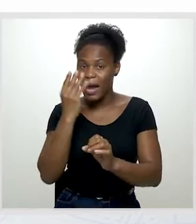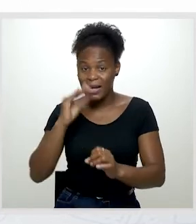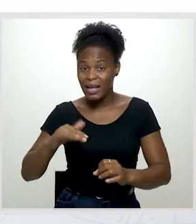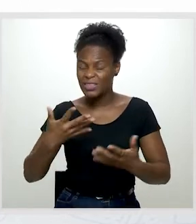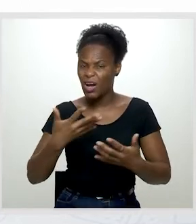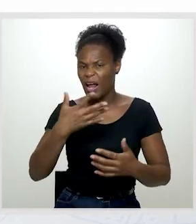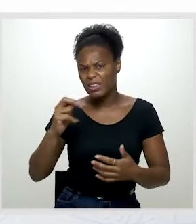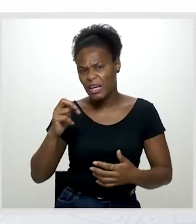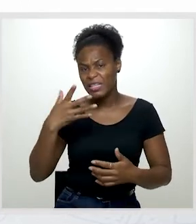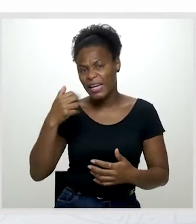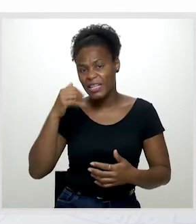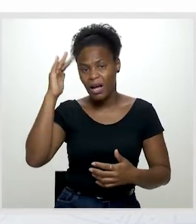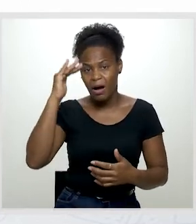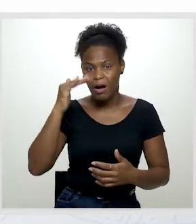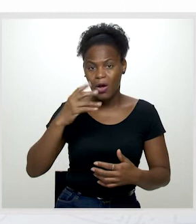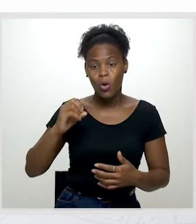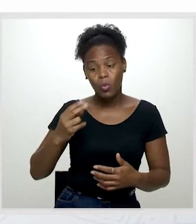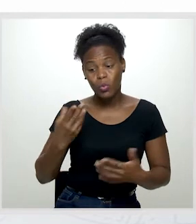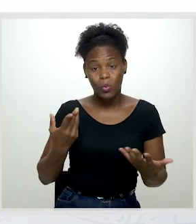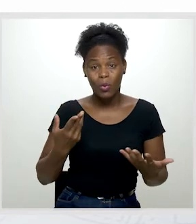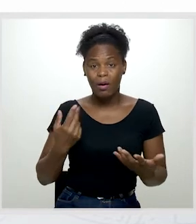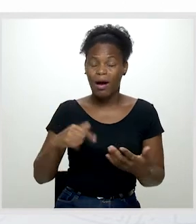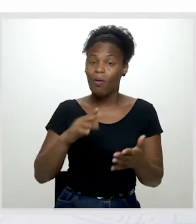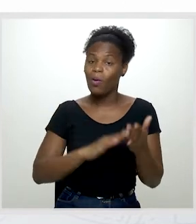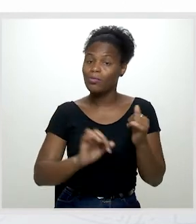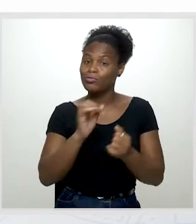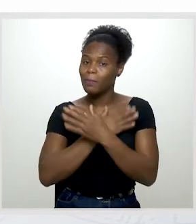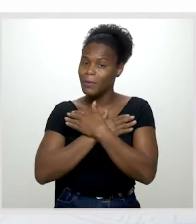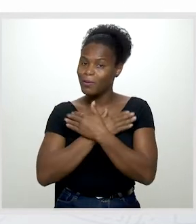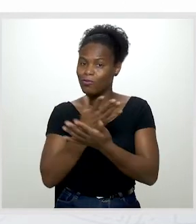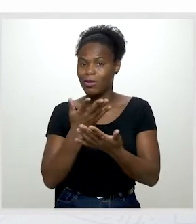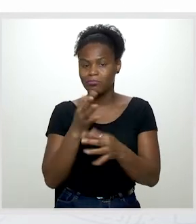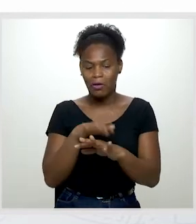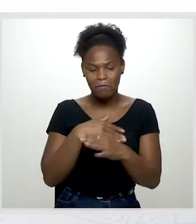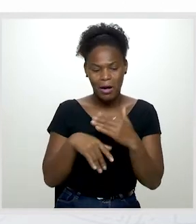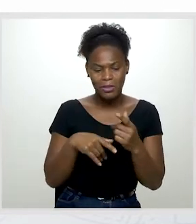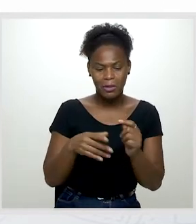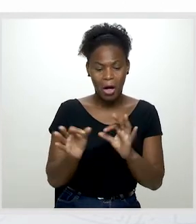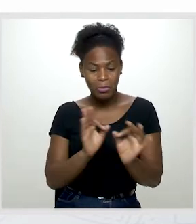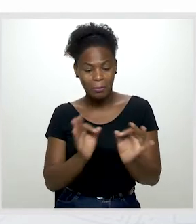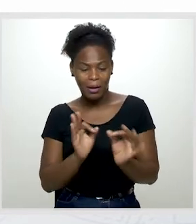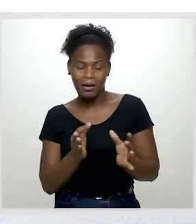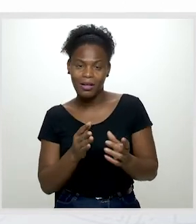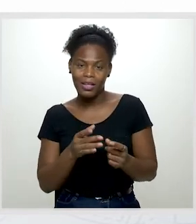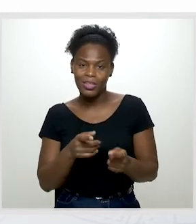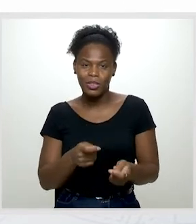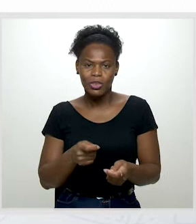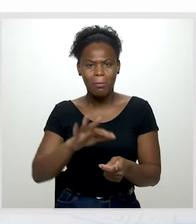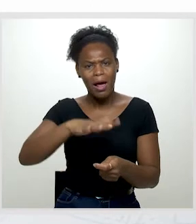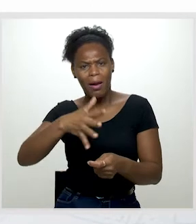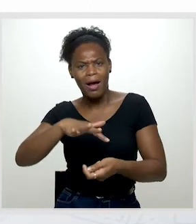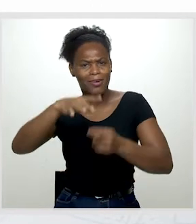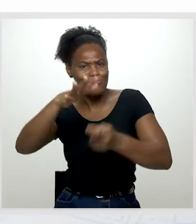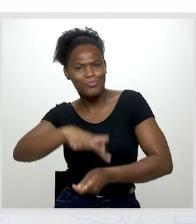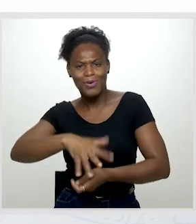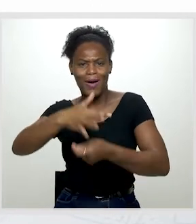petits-enfants qui ont 13 et 15 ans, eh bien, en octobre, avec leurs copains, ils achètent des citrouilles. Ils les décorent, ils les placent